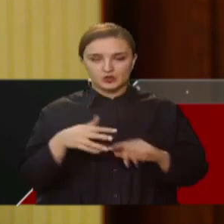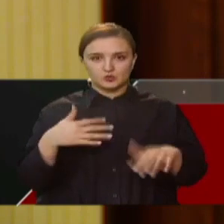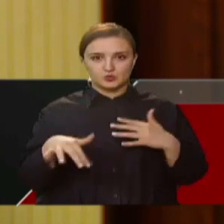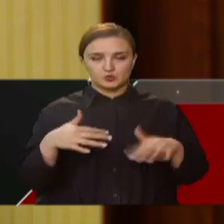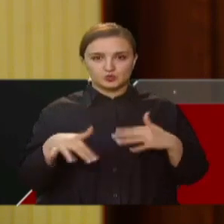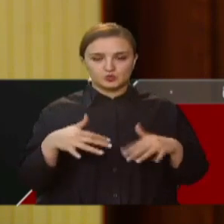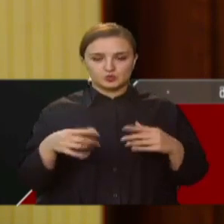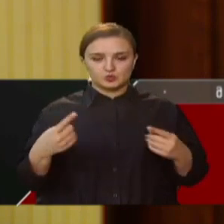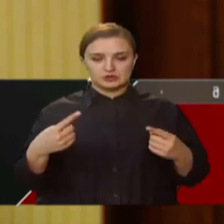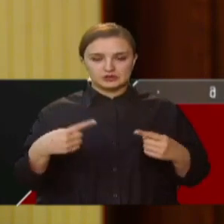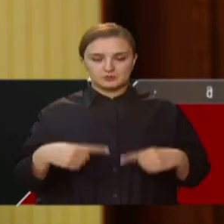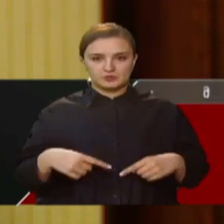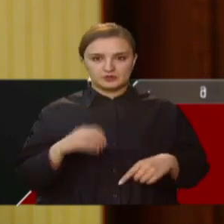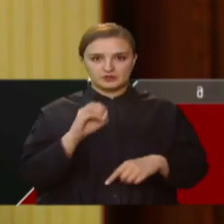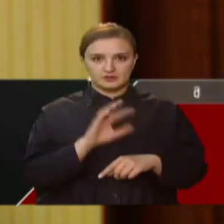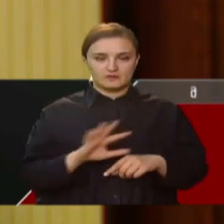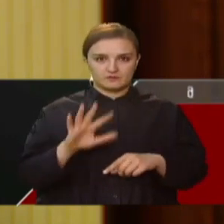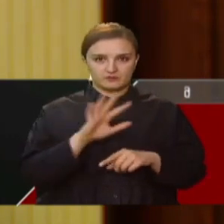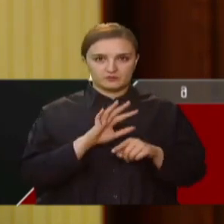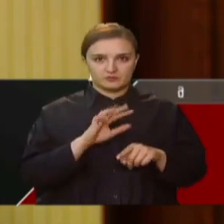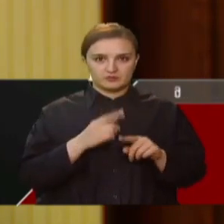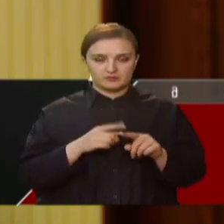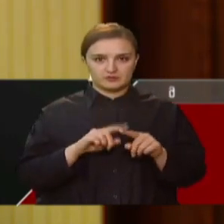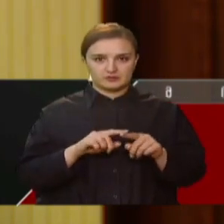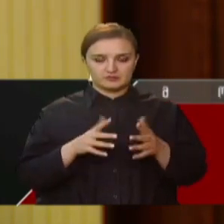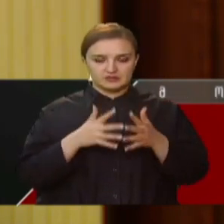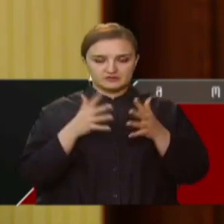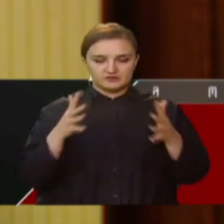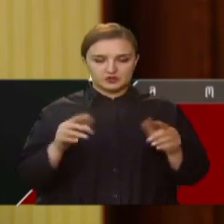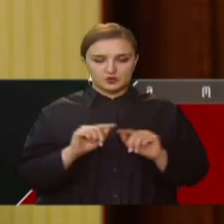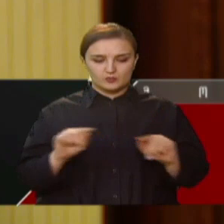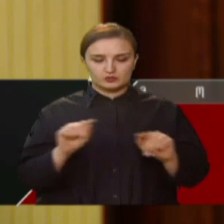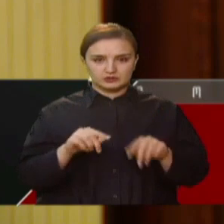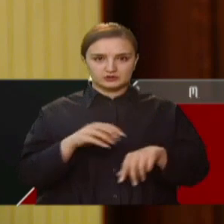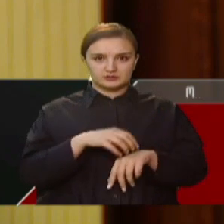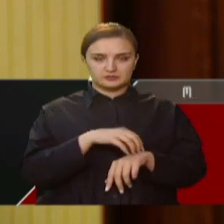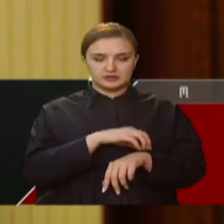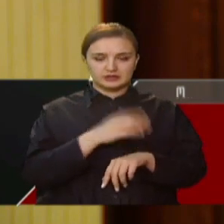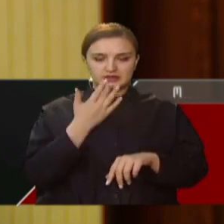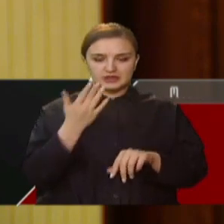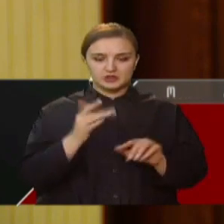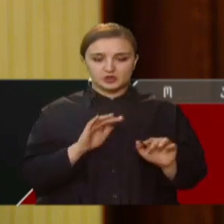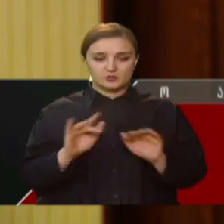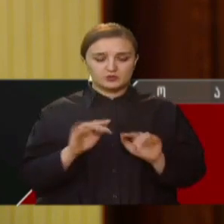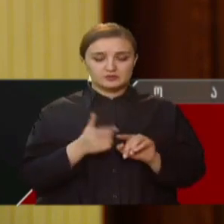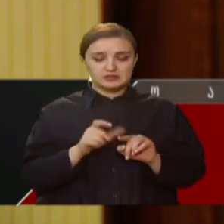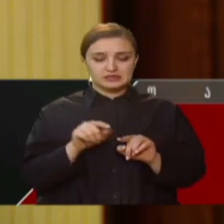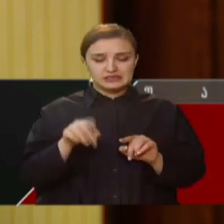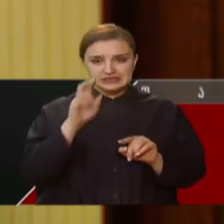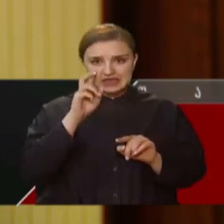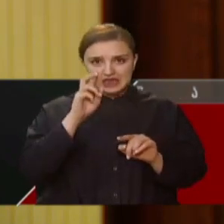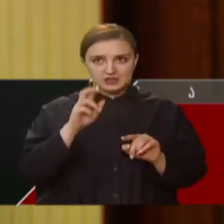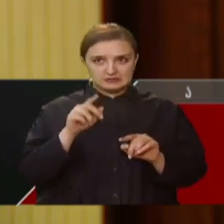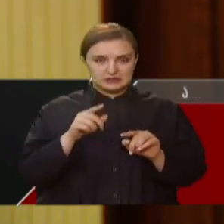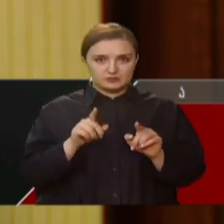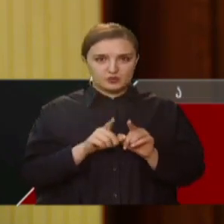სუსტდებოდა დასავლური ფლანგი. Ანუ მსხვილი ოპოზიციური პარტია, ნაციონალური მოძრაობა და ძალიან